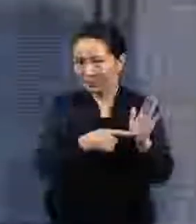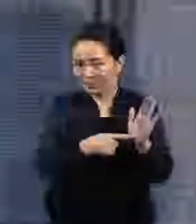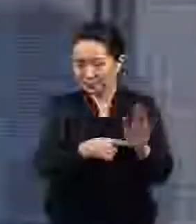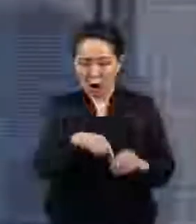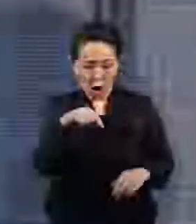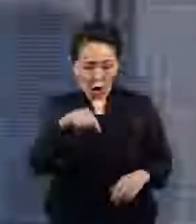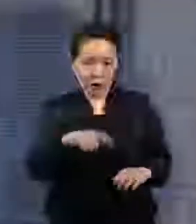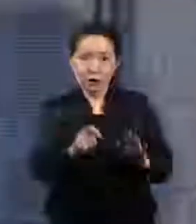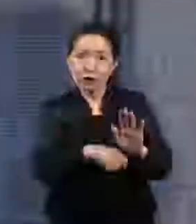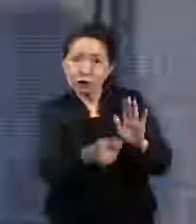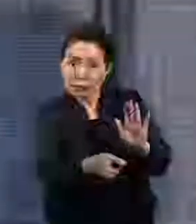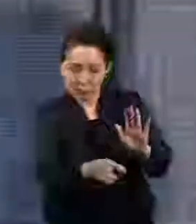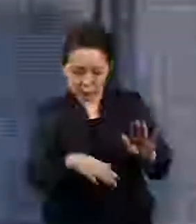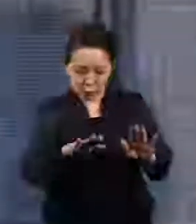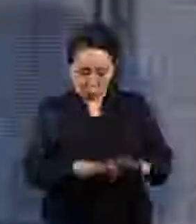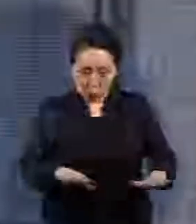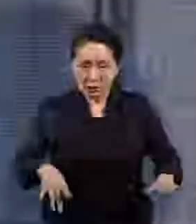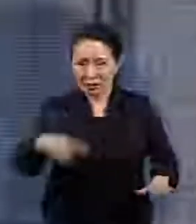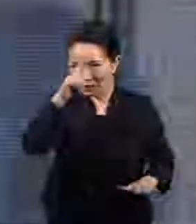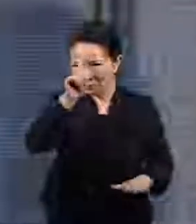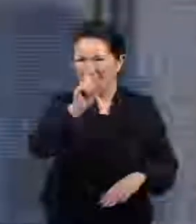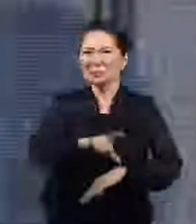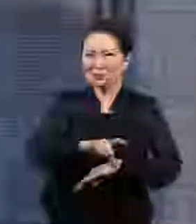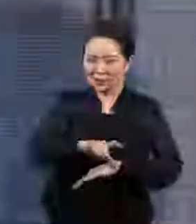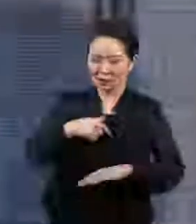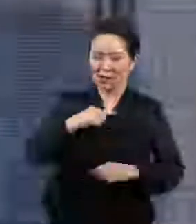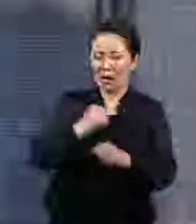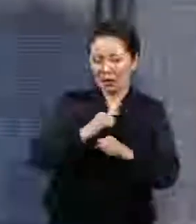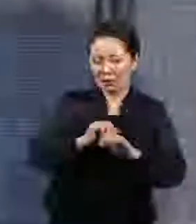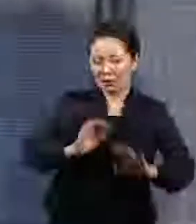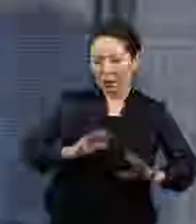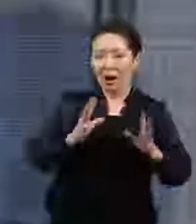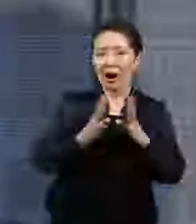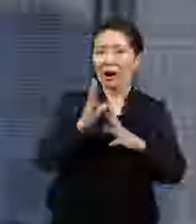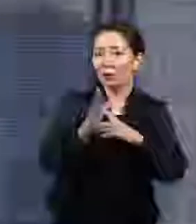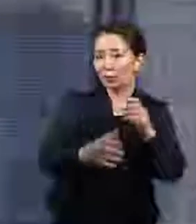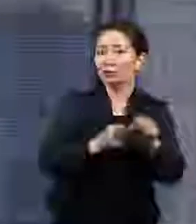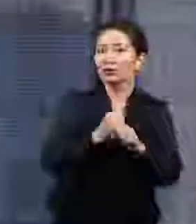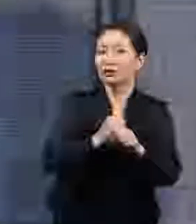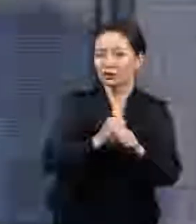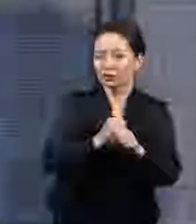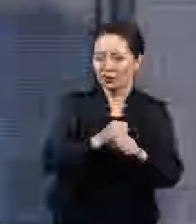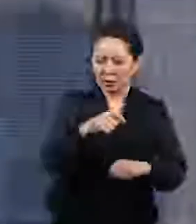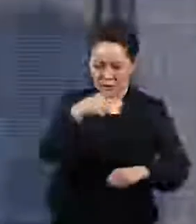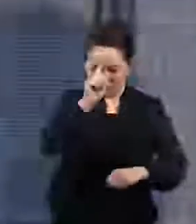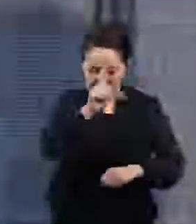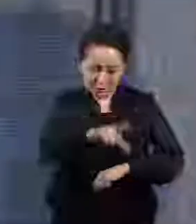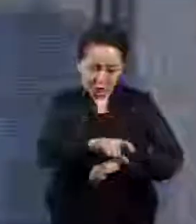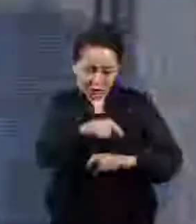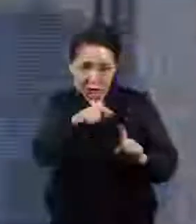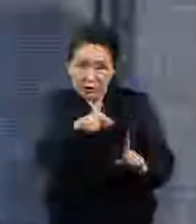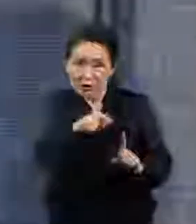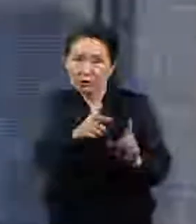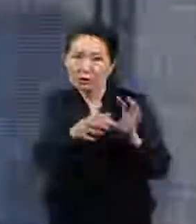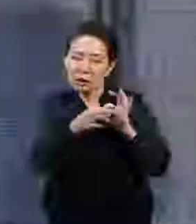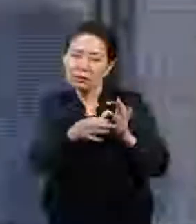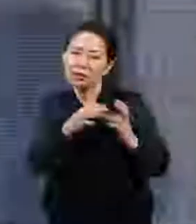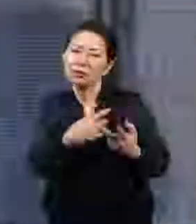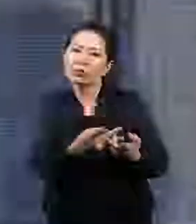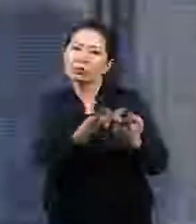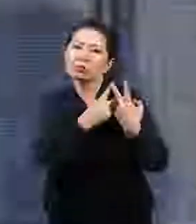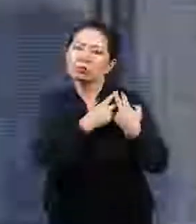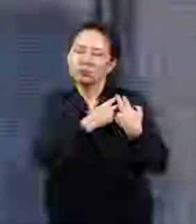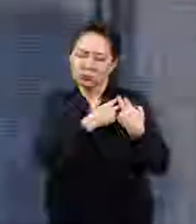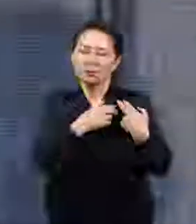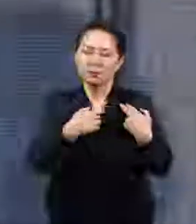мэндийг хүргэе. Би хүүхдийн эмч мэрэгчлэр 10 гаруй жил ажиллаж байна. Эмнэлгийн мэрэгчлэтний ёс зүйн хэм хэмжээний хүрээнд надад хүлээсэн хэд